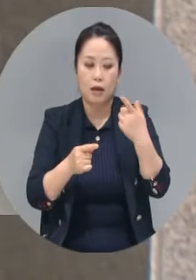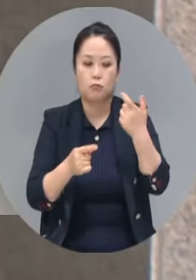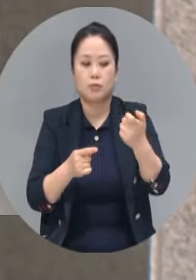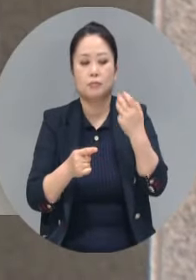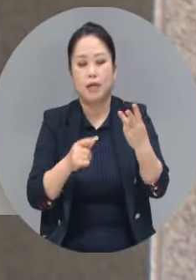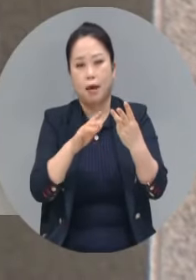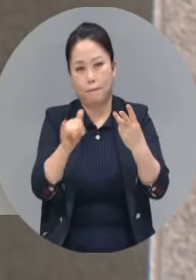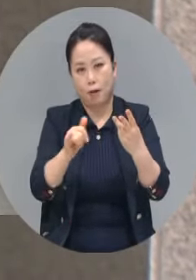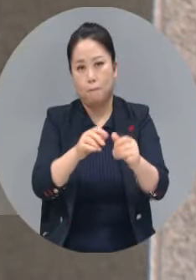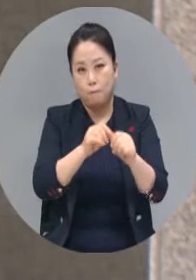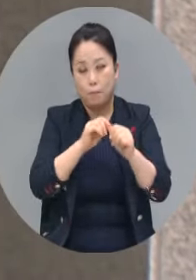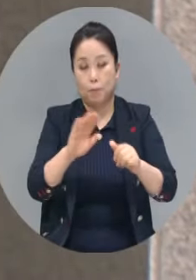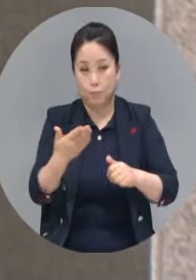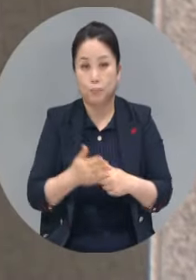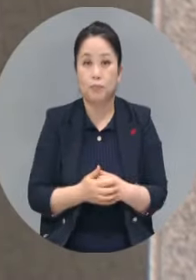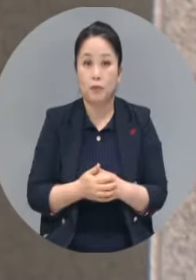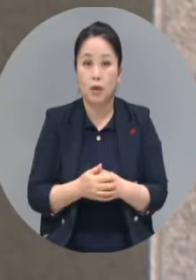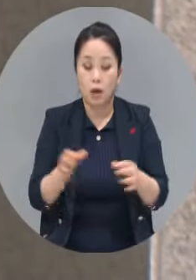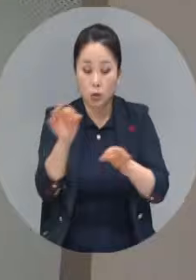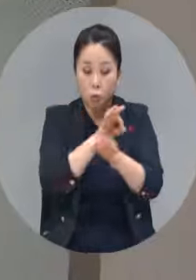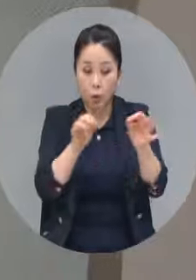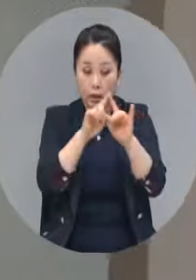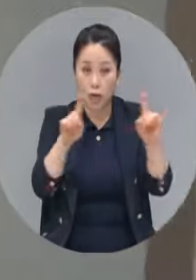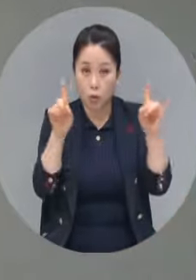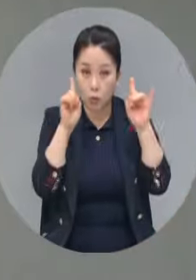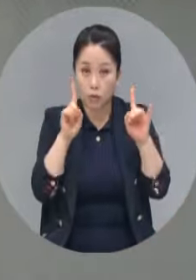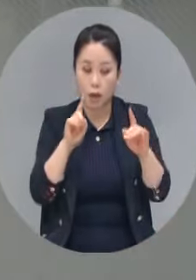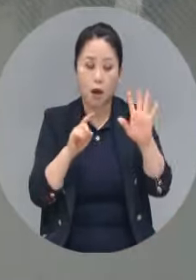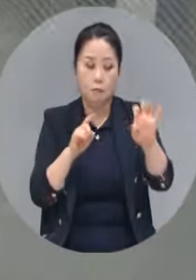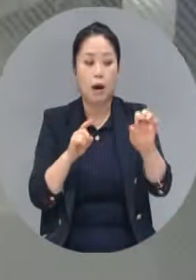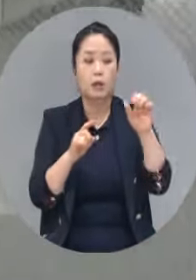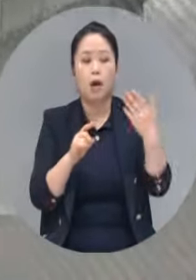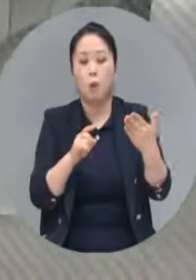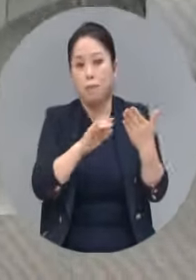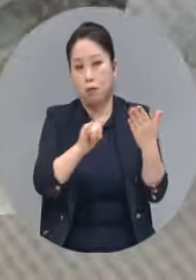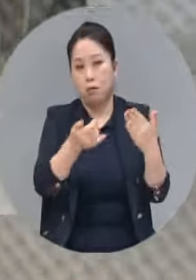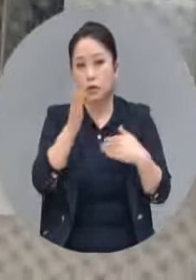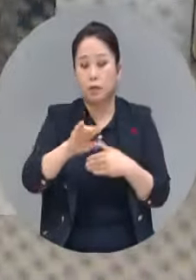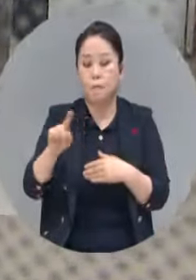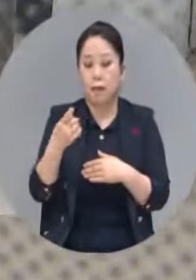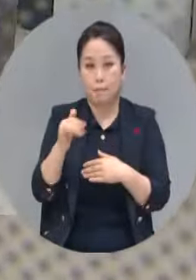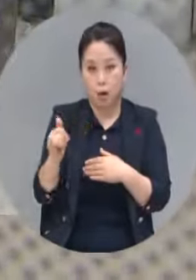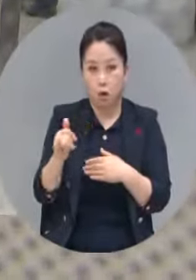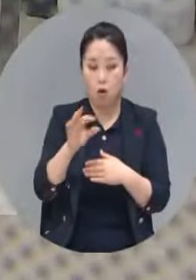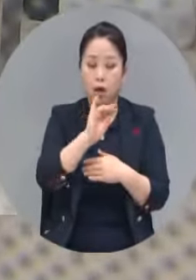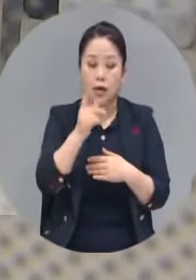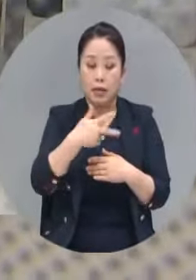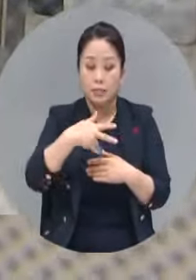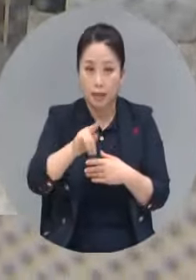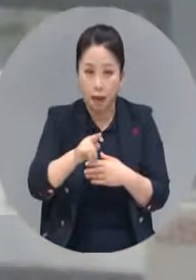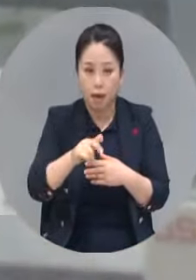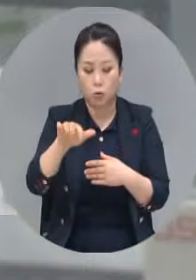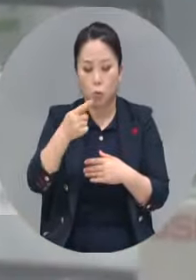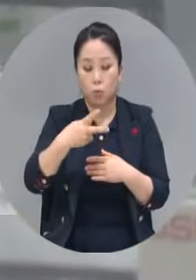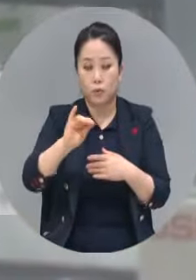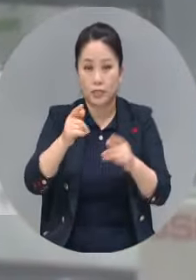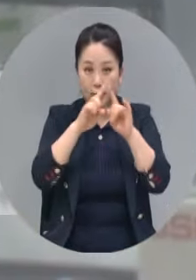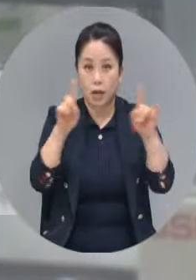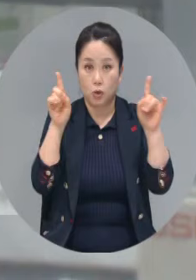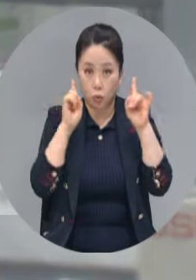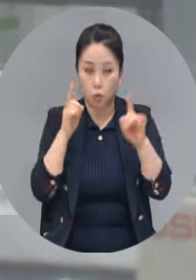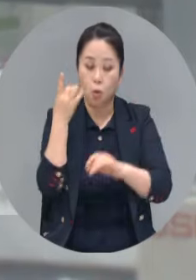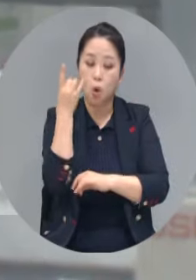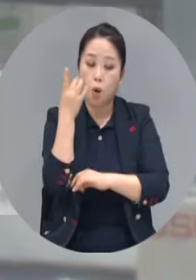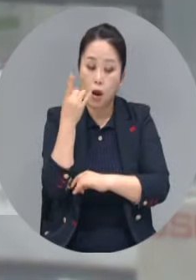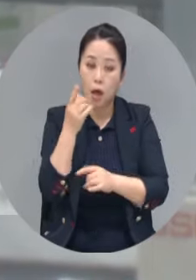163명을 뽑게 됩니다. 동아대 의대는 기존 49명에서 100명으로, 인제대와 고신대도 기존보다